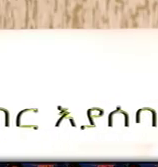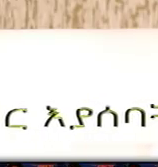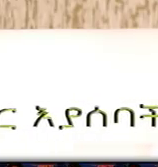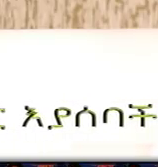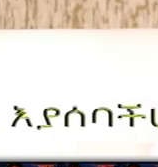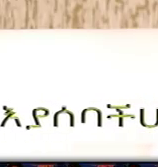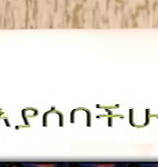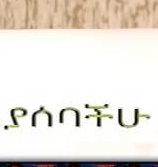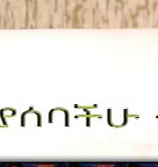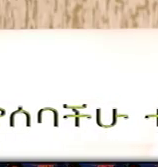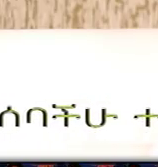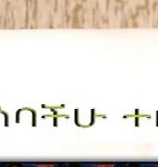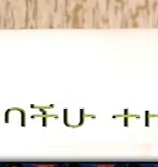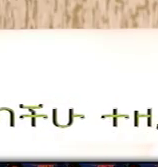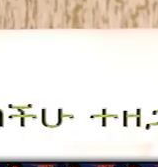ዘበላእሉ